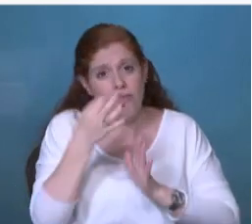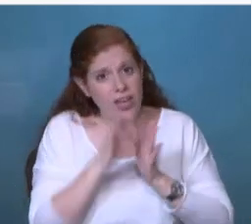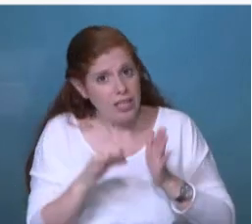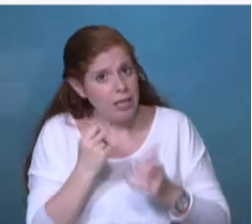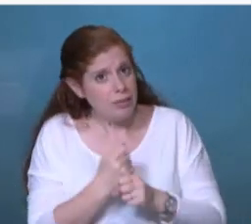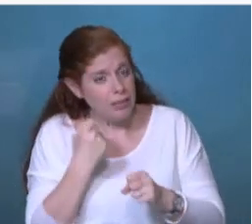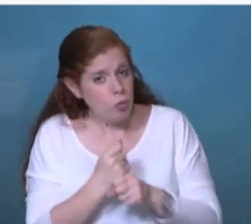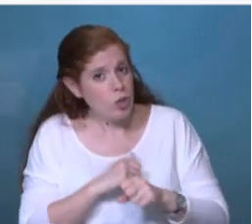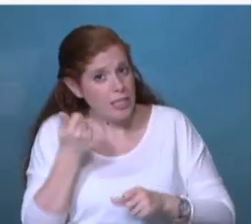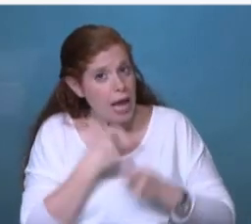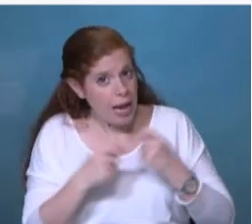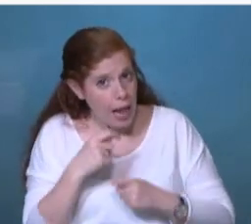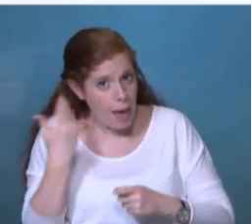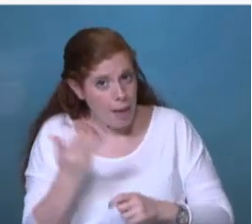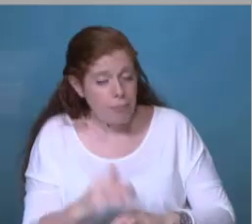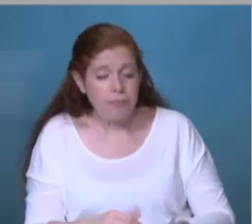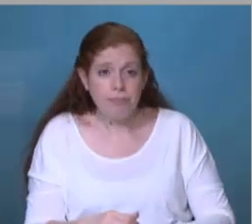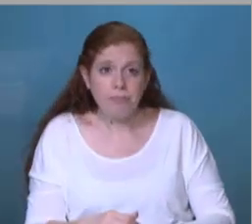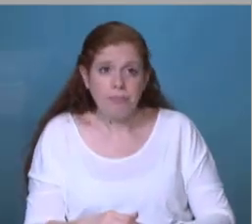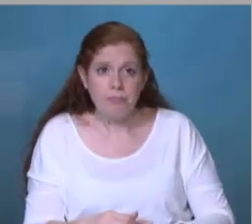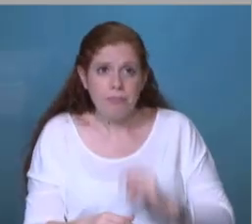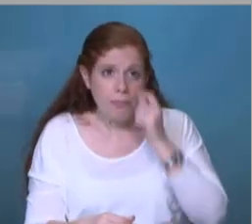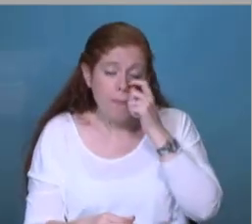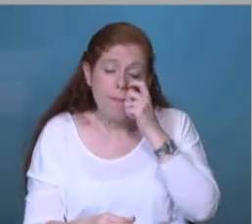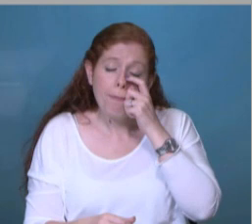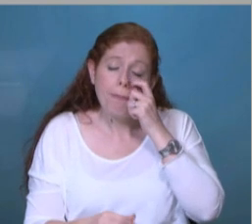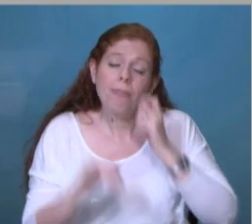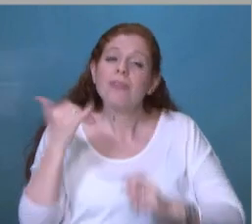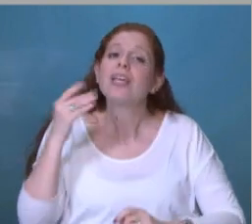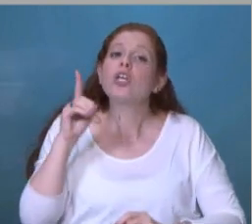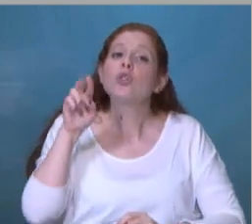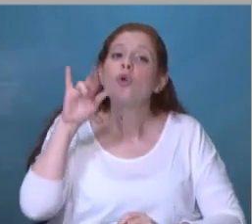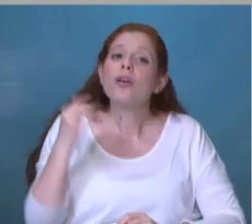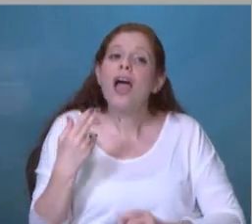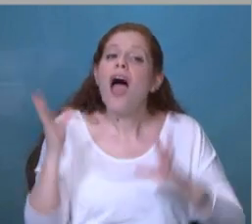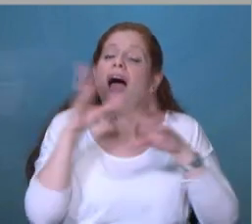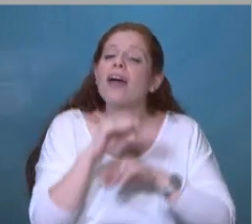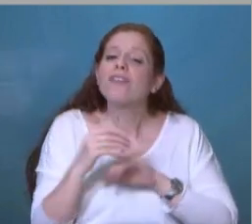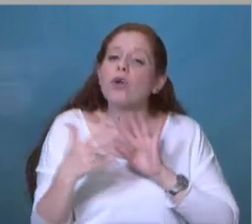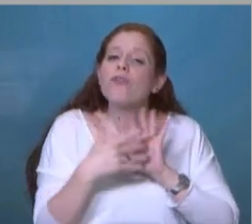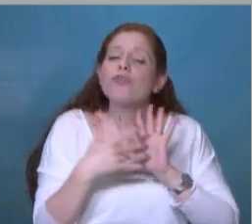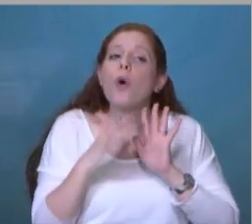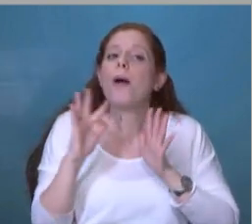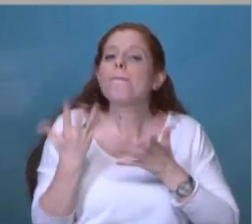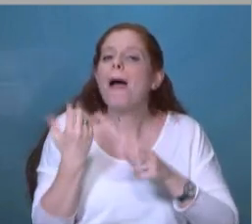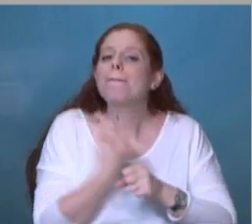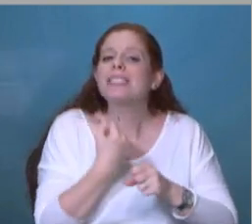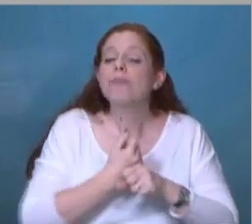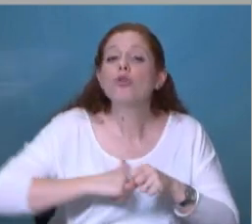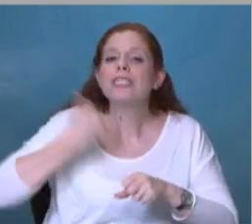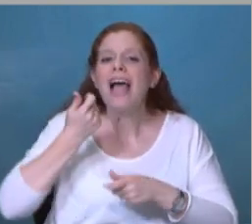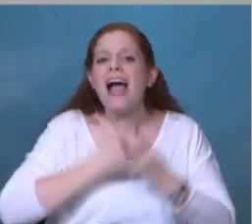שר הכלכלה הבא. כן, דוריה, הערב נתבקד במשימות המונחות על שולחנו של שר הכלכלה